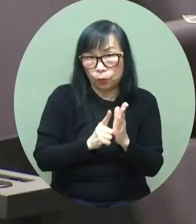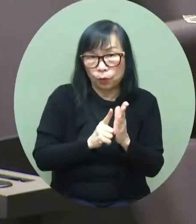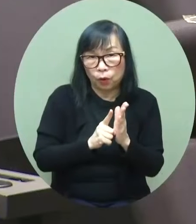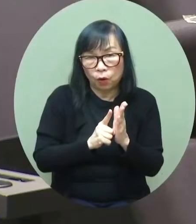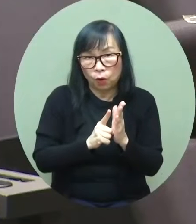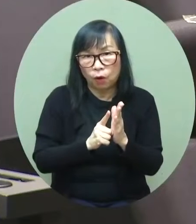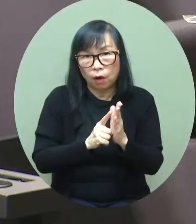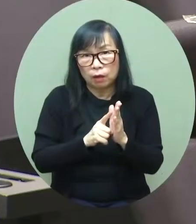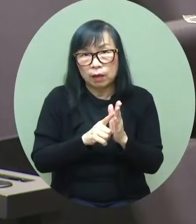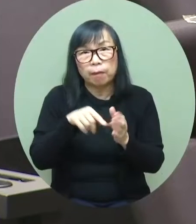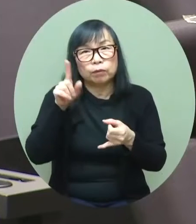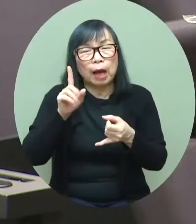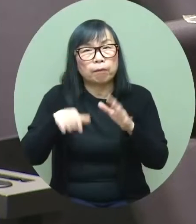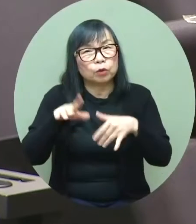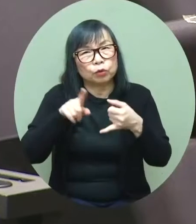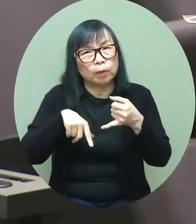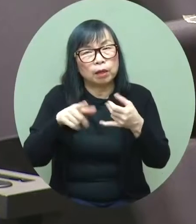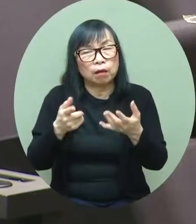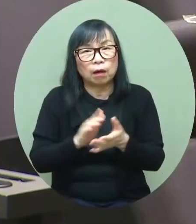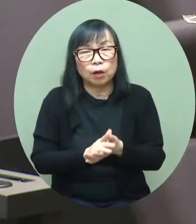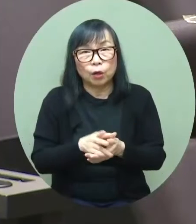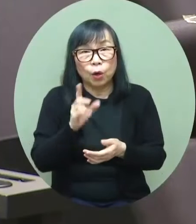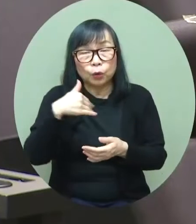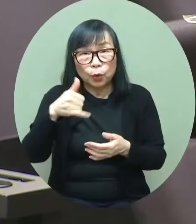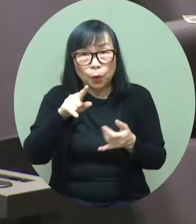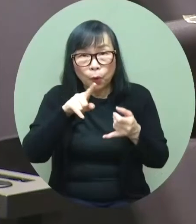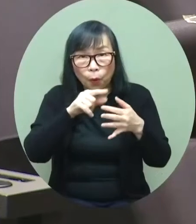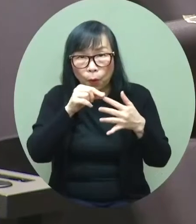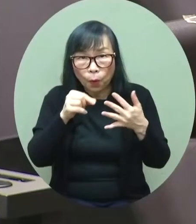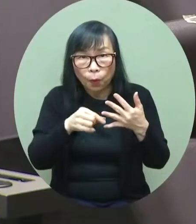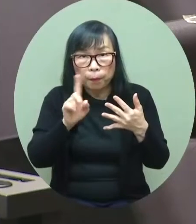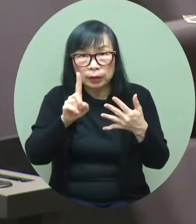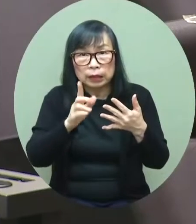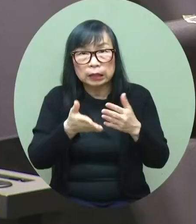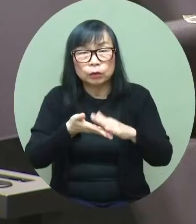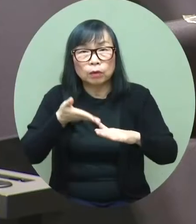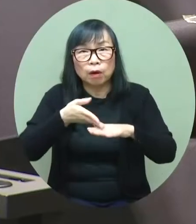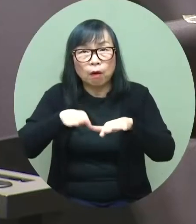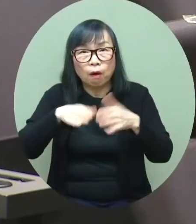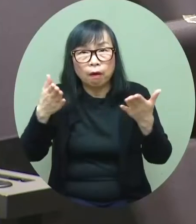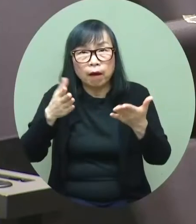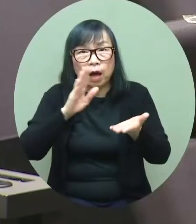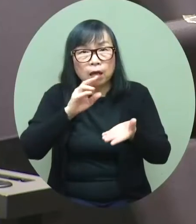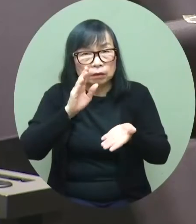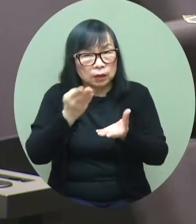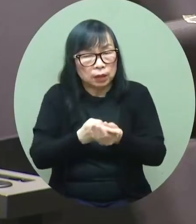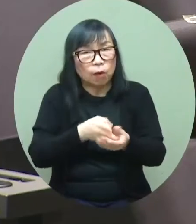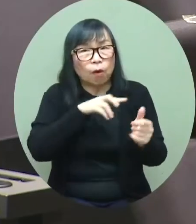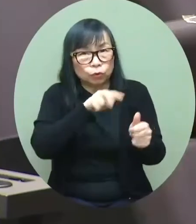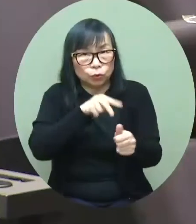個差不多水尾的水平啦。其實會去到哪個情況底下才會重啟翻之前呢一個個案追蹤呢？唔